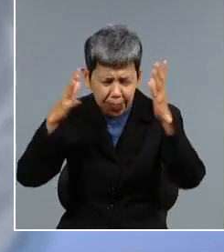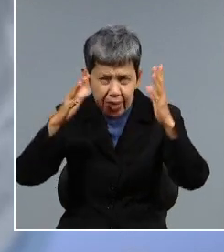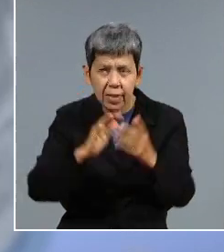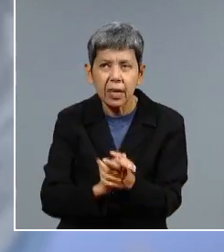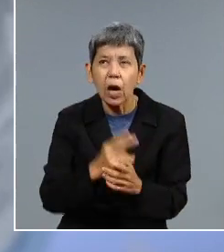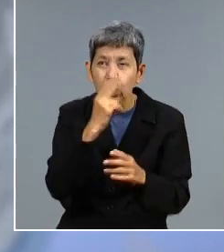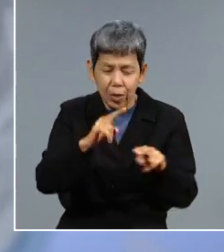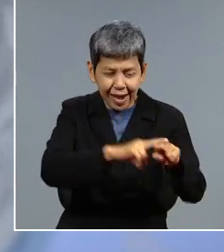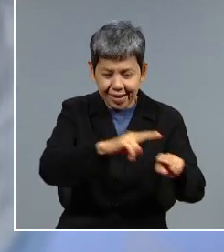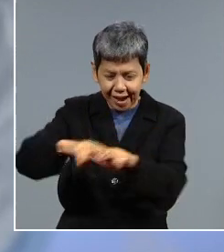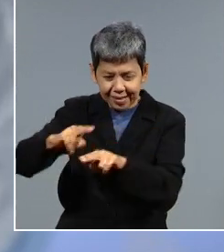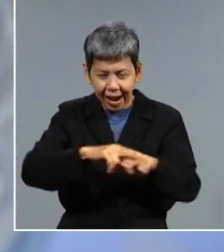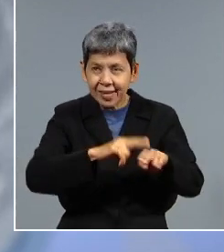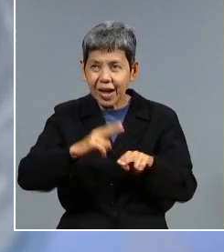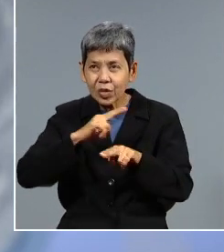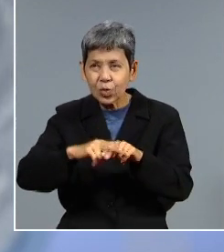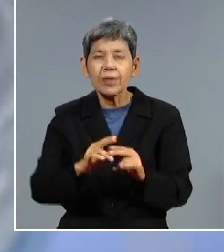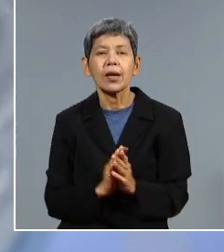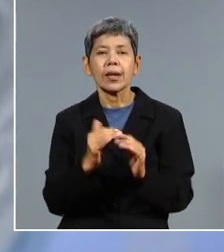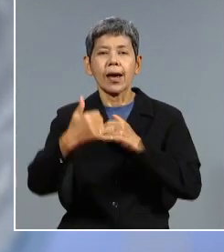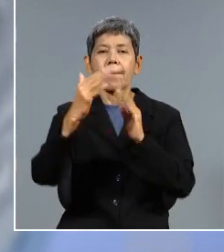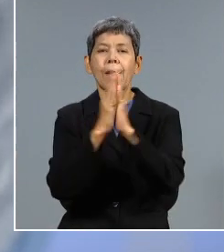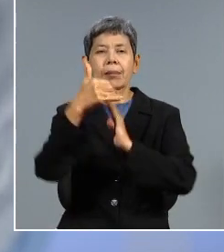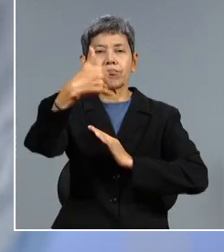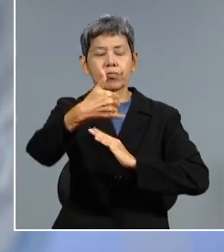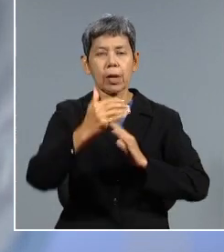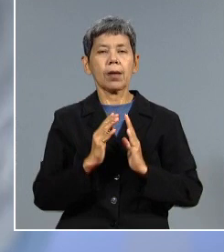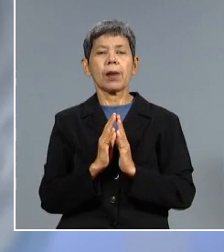ก็นั่งกันนี้เห็นไหมฮะเนี่ยนั่งเข้ามาหาพระองค์